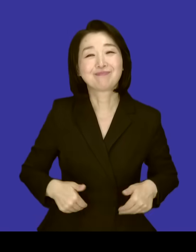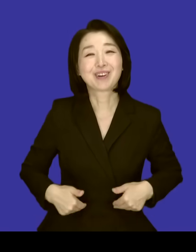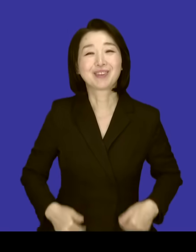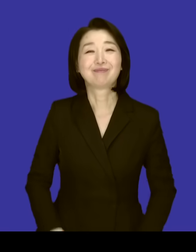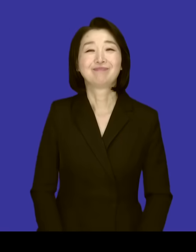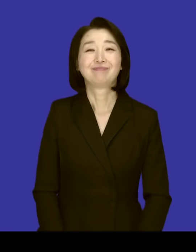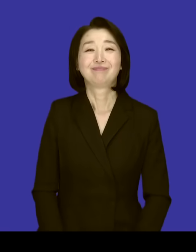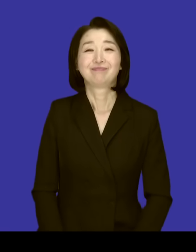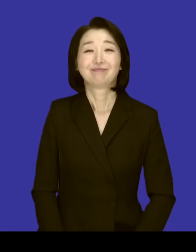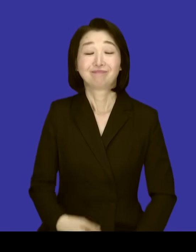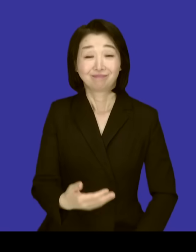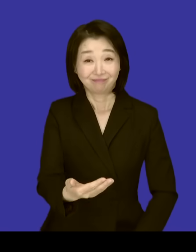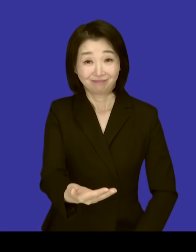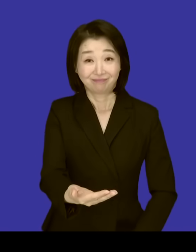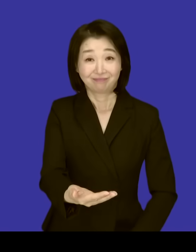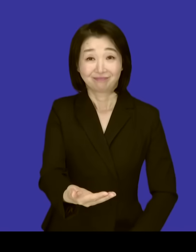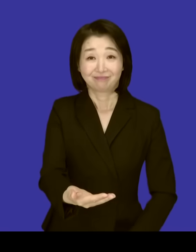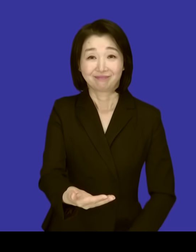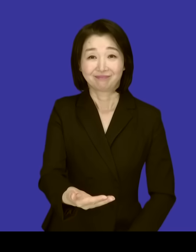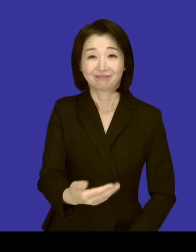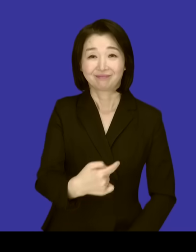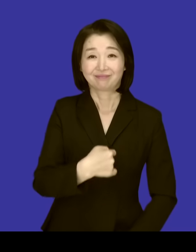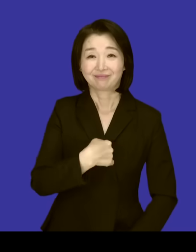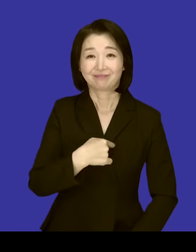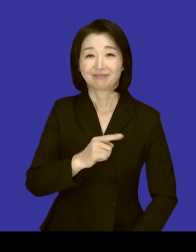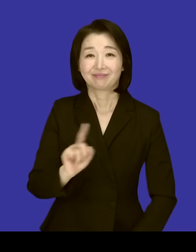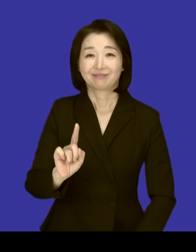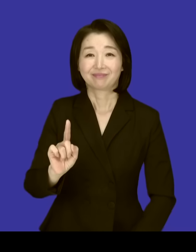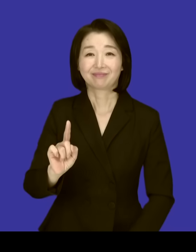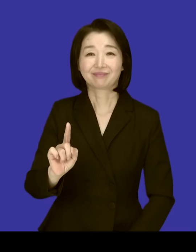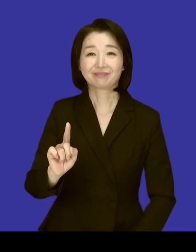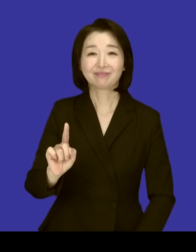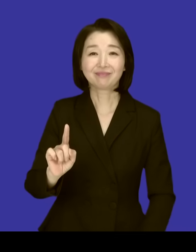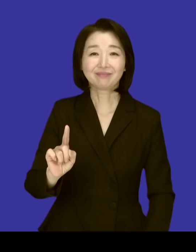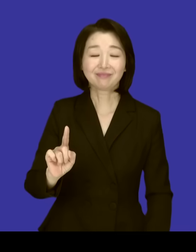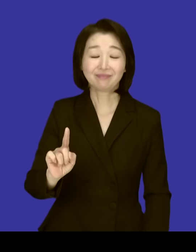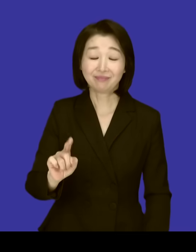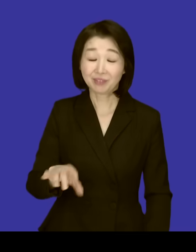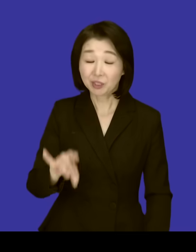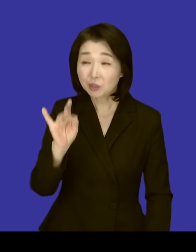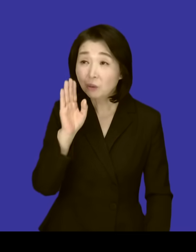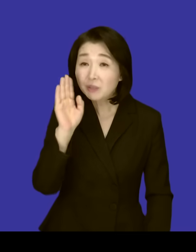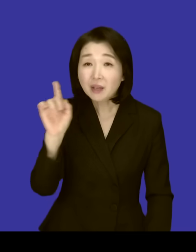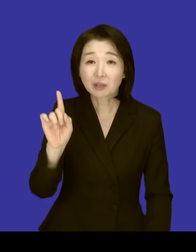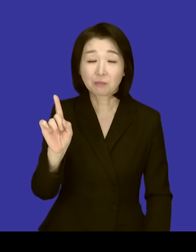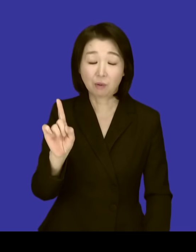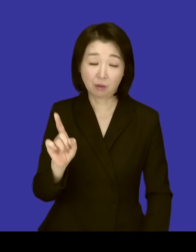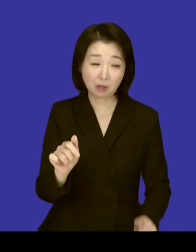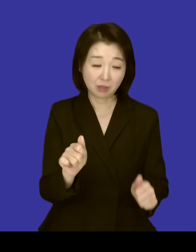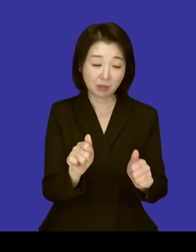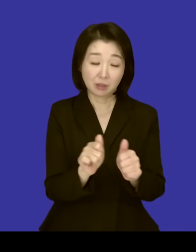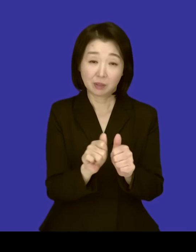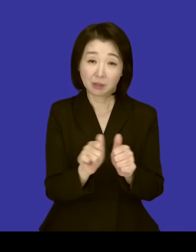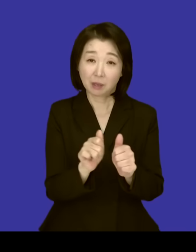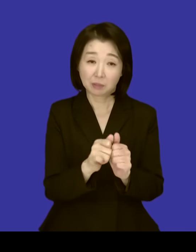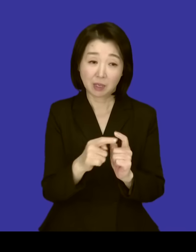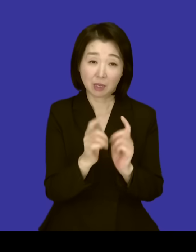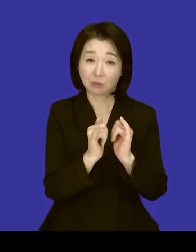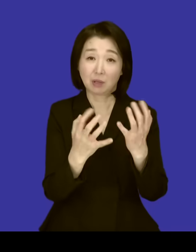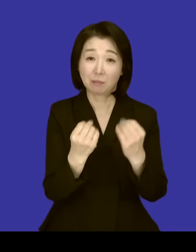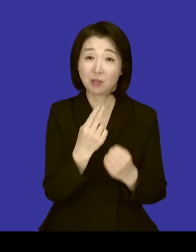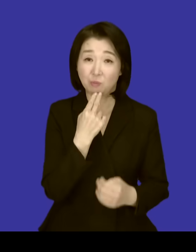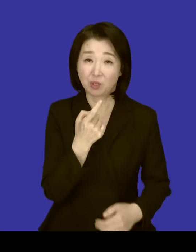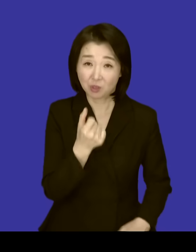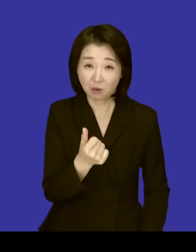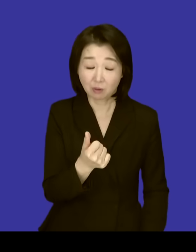들었습니다. 네, 범균 형제? 저는 초반에 이야기하셨던 게 남자 간호사가 참 많이 없다. 그 사이에